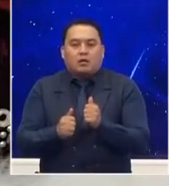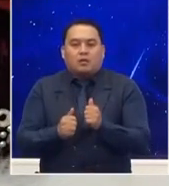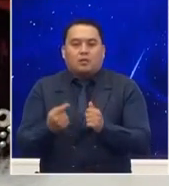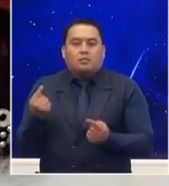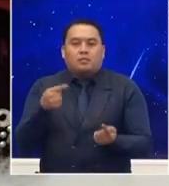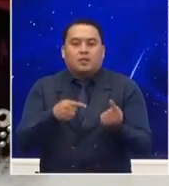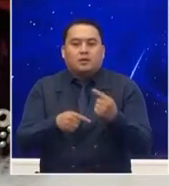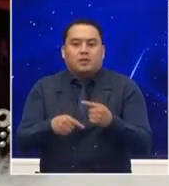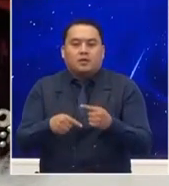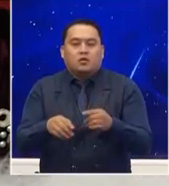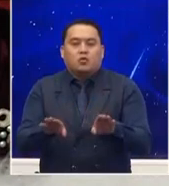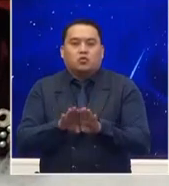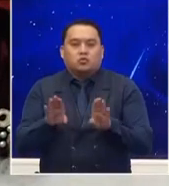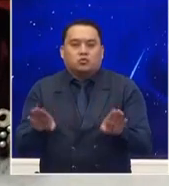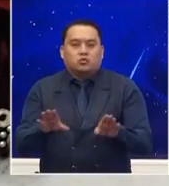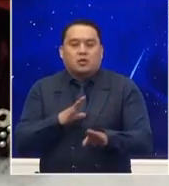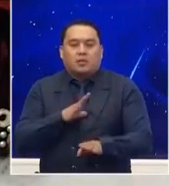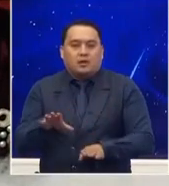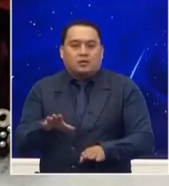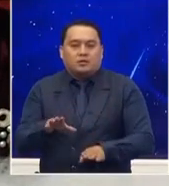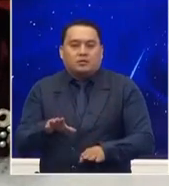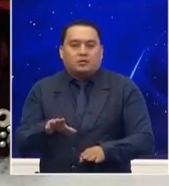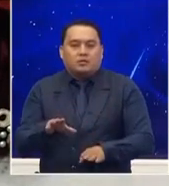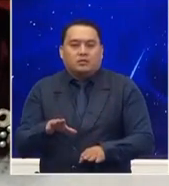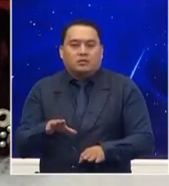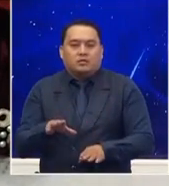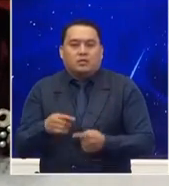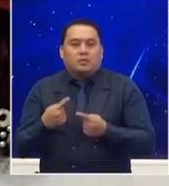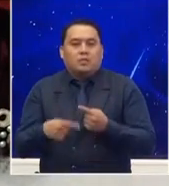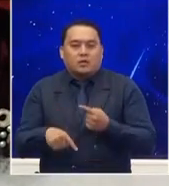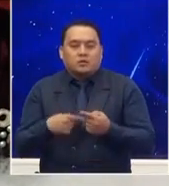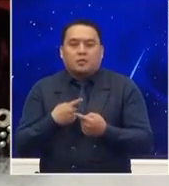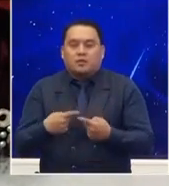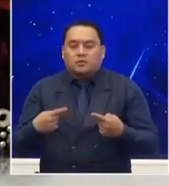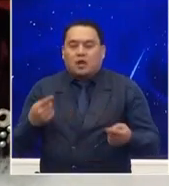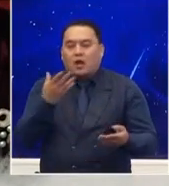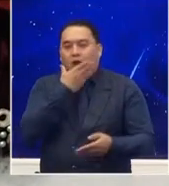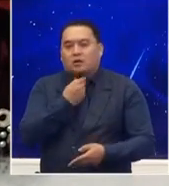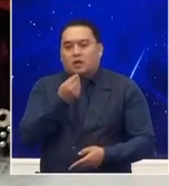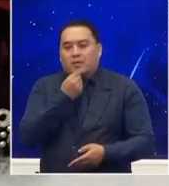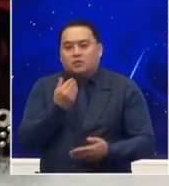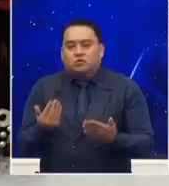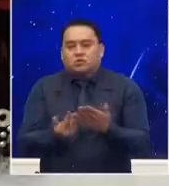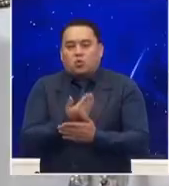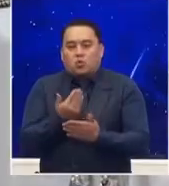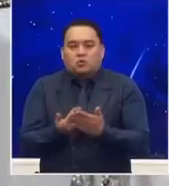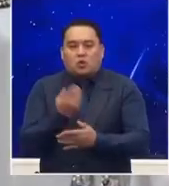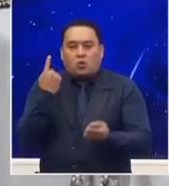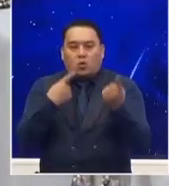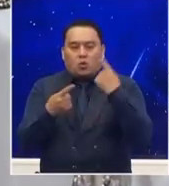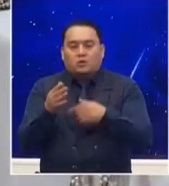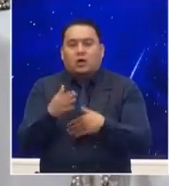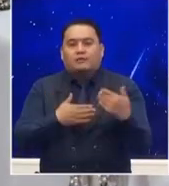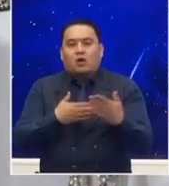бір-біріне жаңағы ұқсамайды. Енді келер ұрпағымызға осындай әдемі жаңағы қол